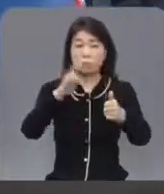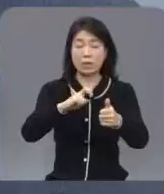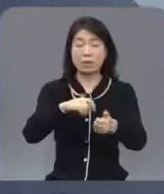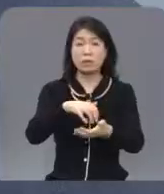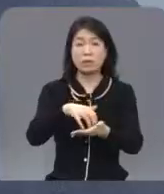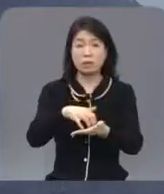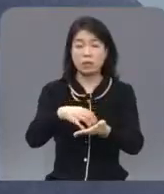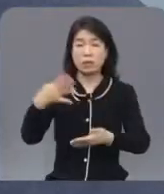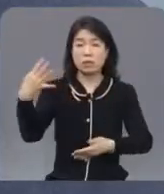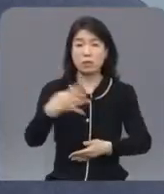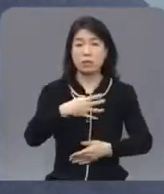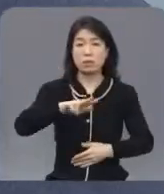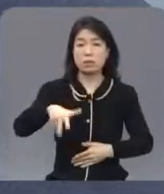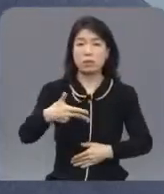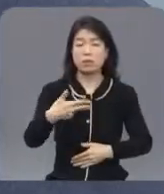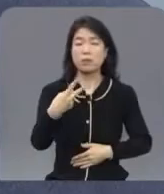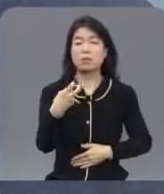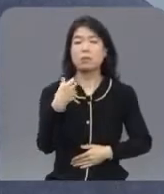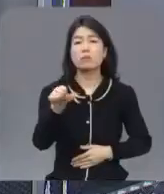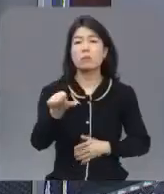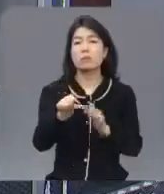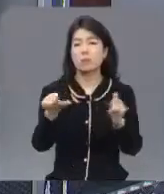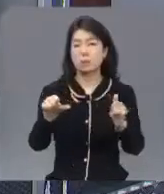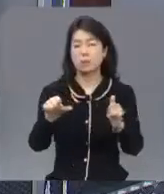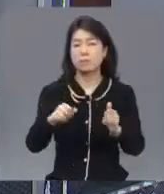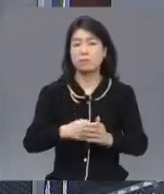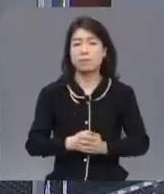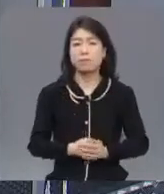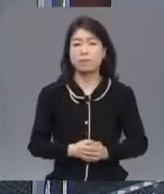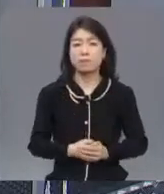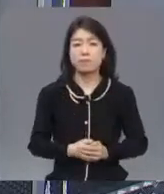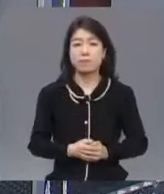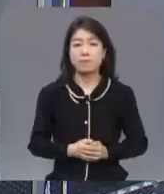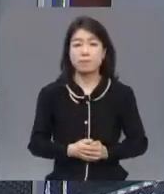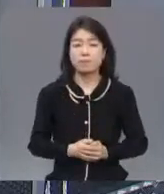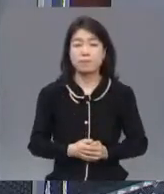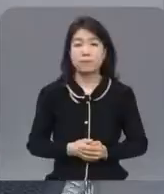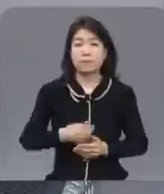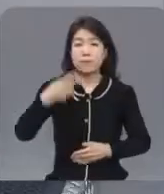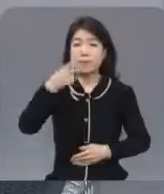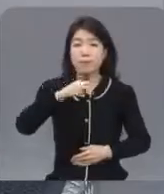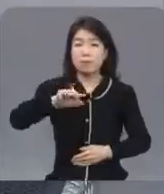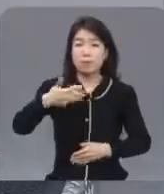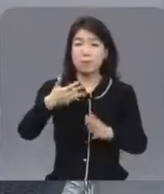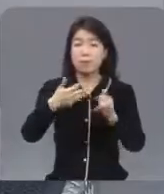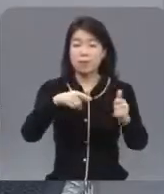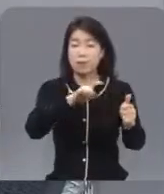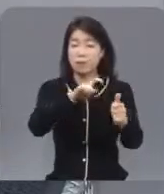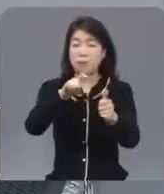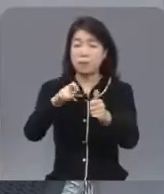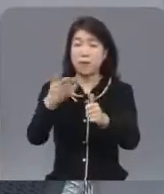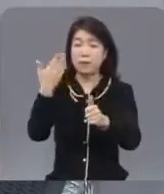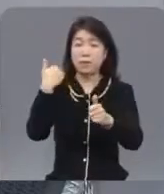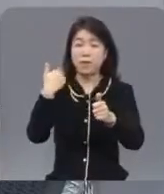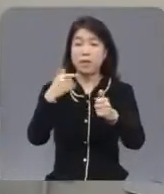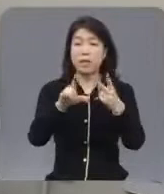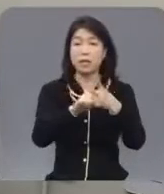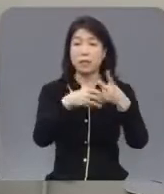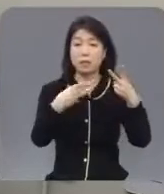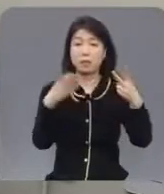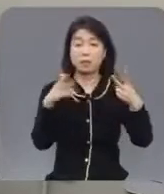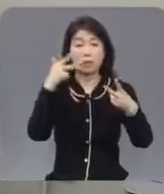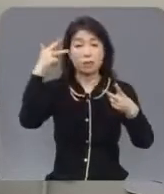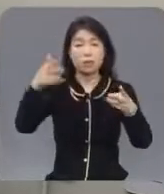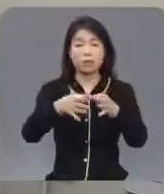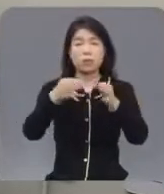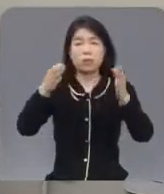자는 4725 명으로 집계됐습니다 2800여 명의 확진된 지난 13일부터 7일